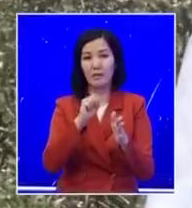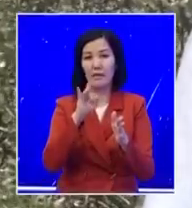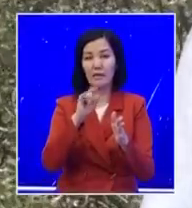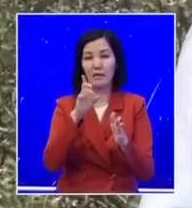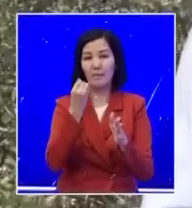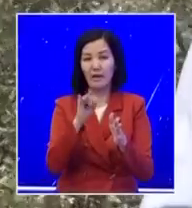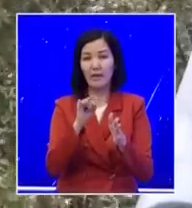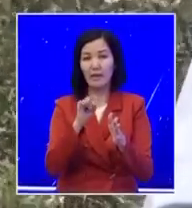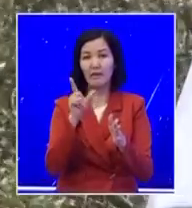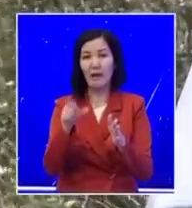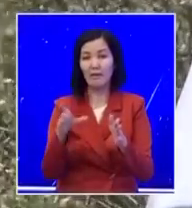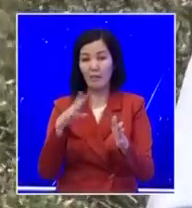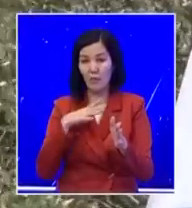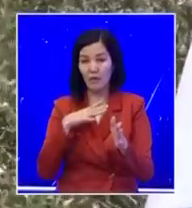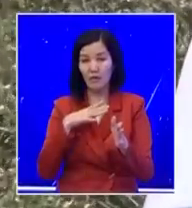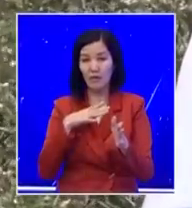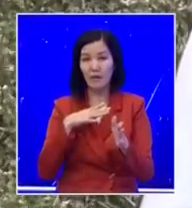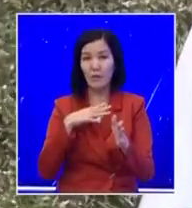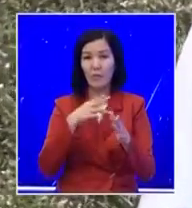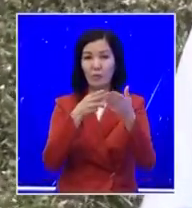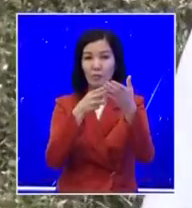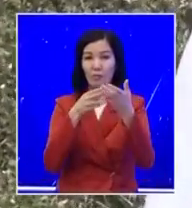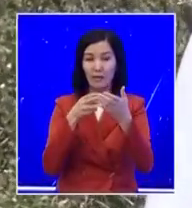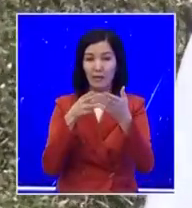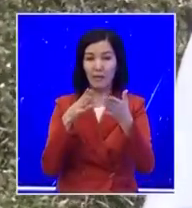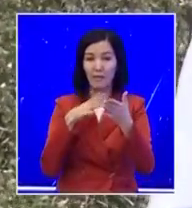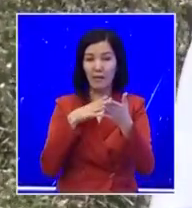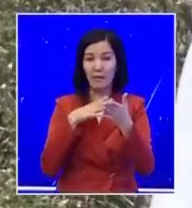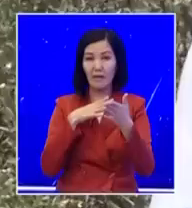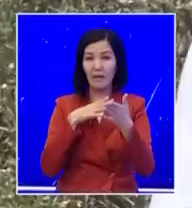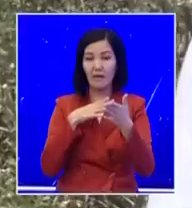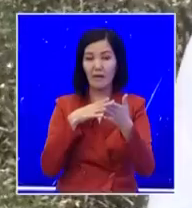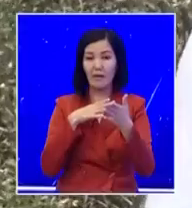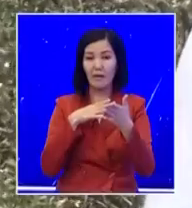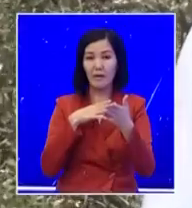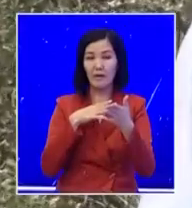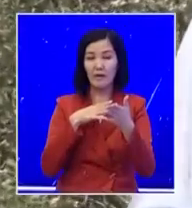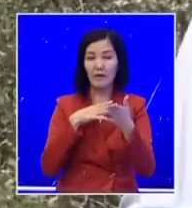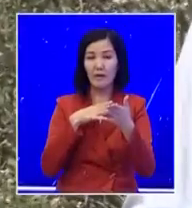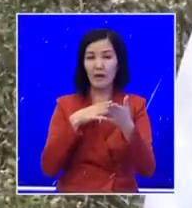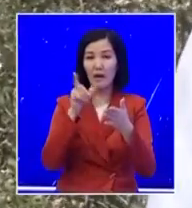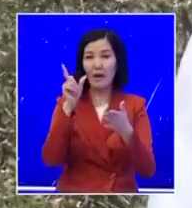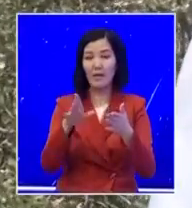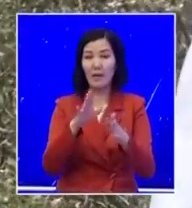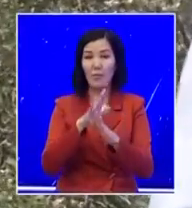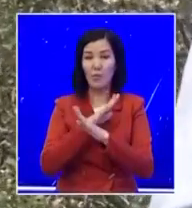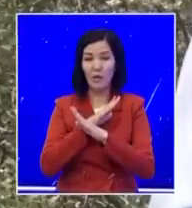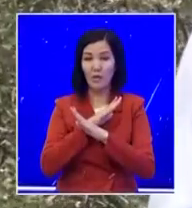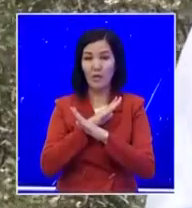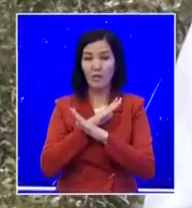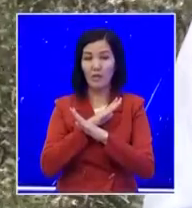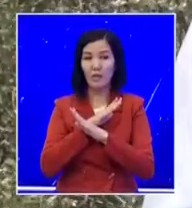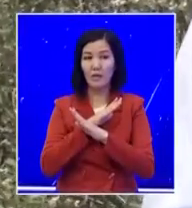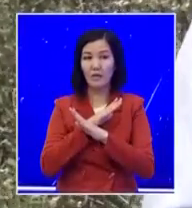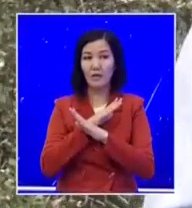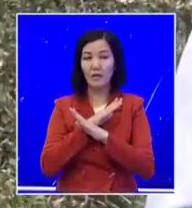енді. Ол кісі мылтығы бопты. Сол мылтығы менен шиті мылтық атып кеп болады екен. Ана ішіндегі енді қоңдылау деген